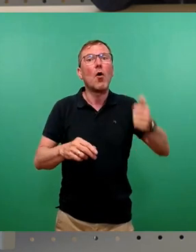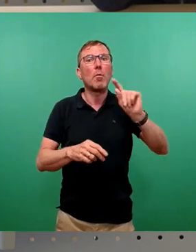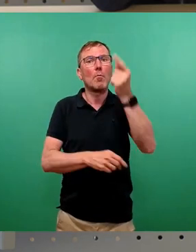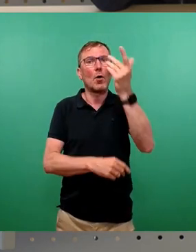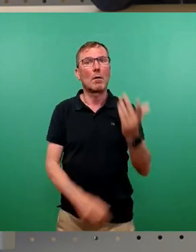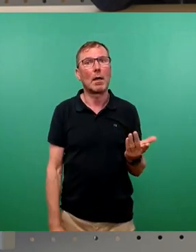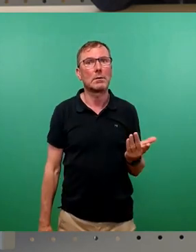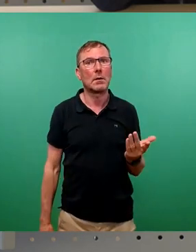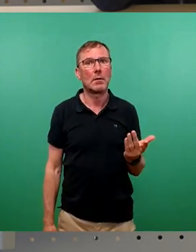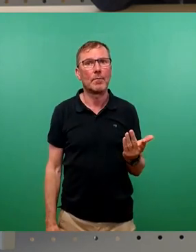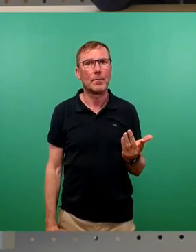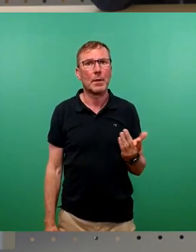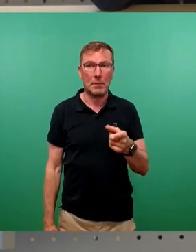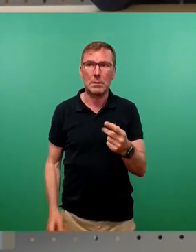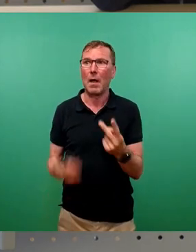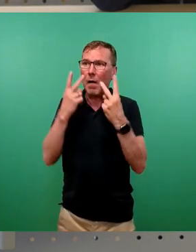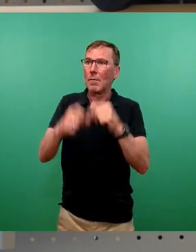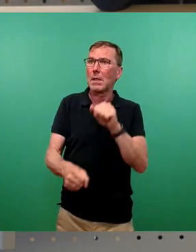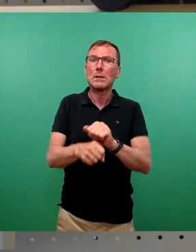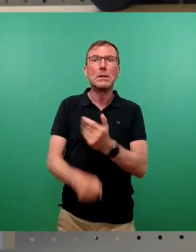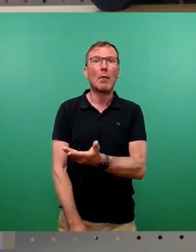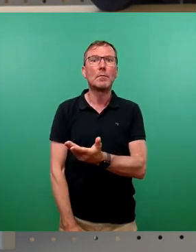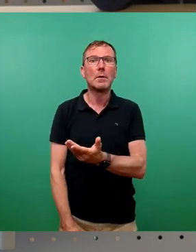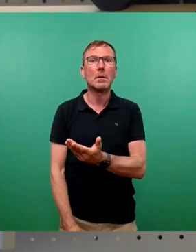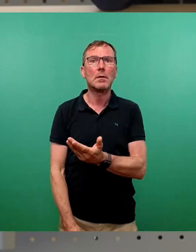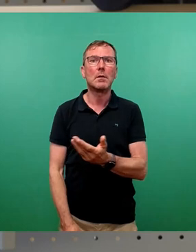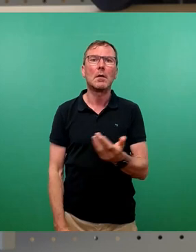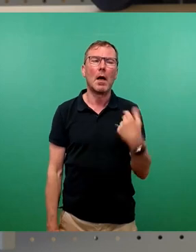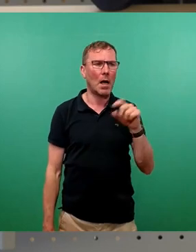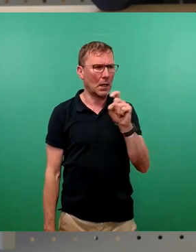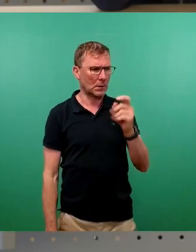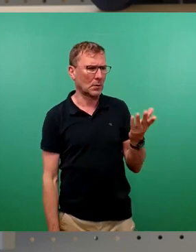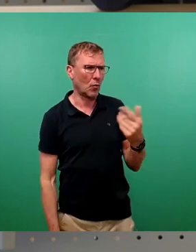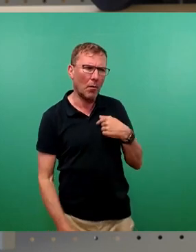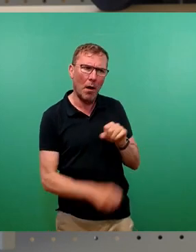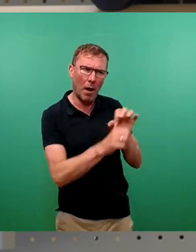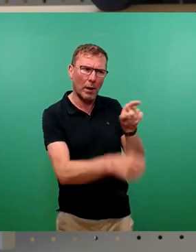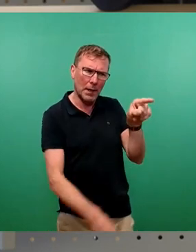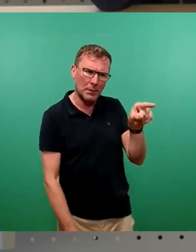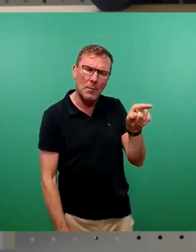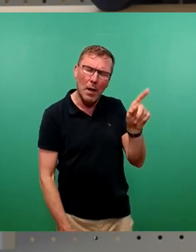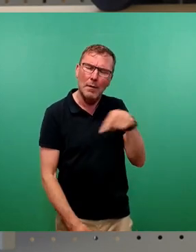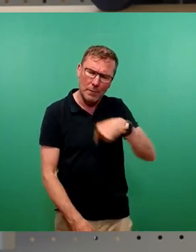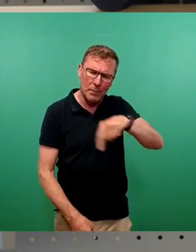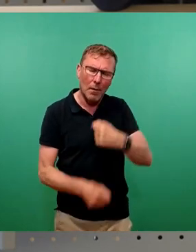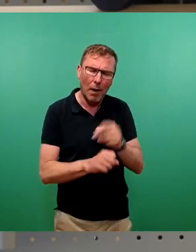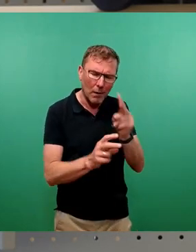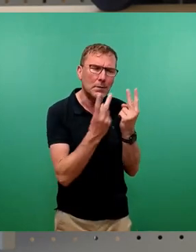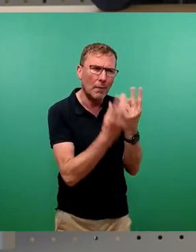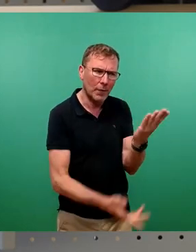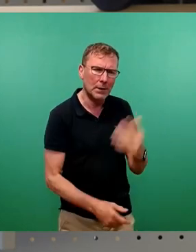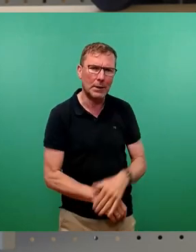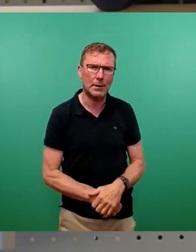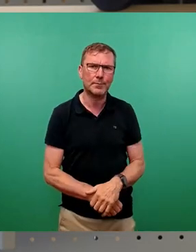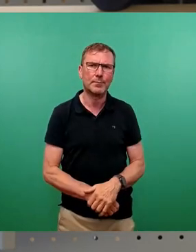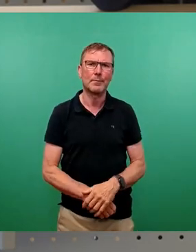Moment war das ein sehr wichtiges Amt. Also Holger Zastrow, klar, ich erkläre es, dass es doch sehr wichtig ist, was wir hier tun. Und jetzt kommt